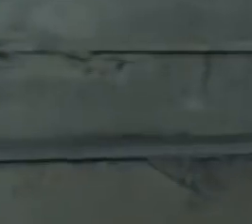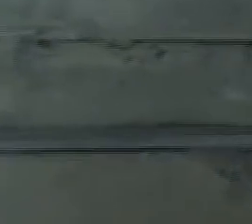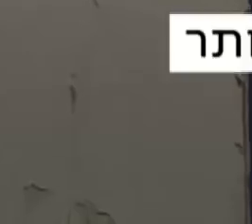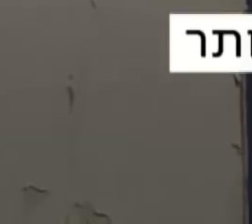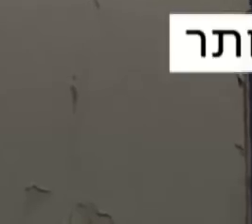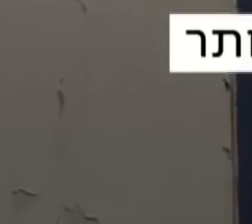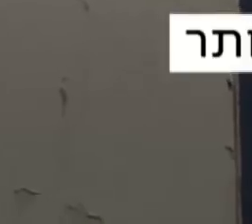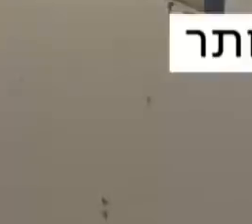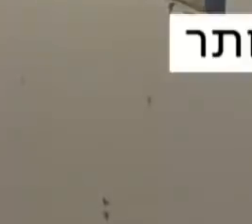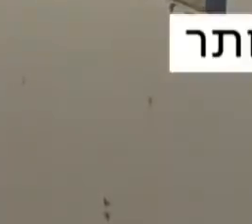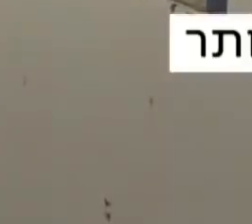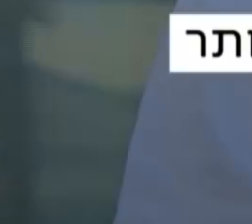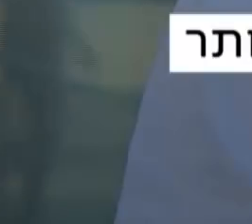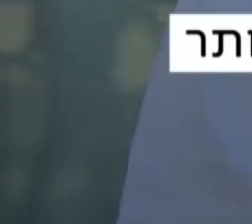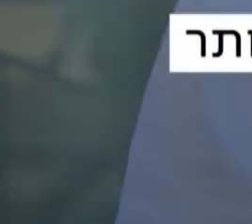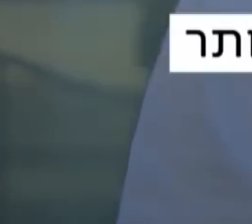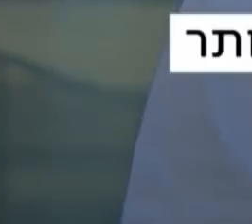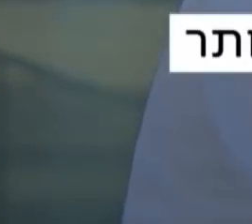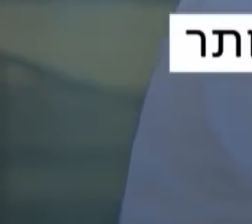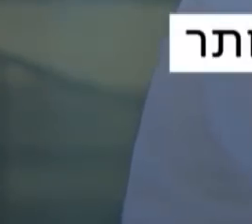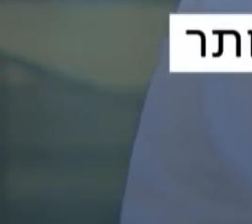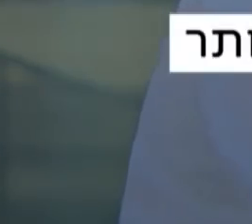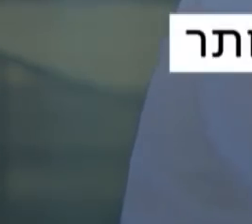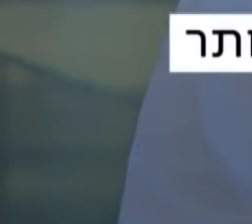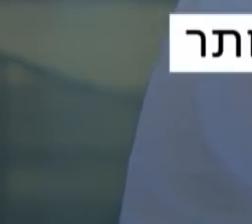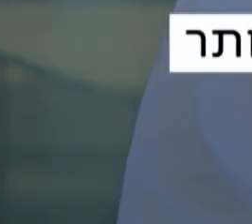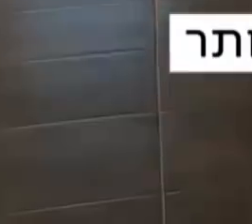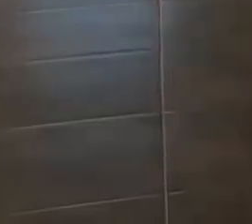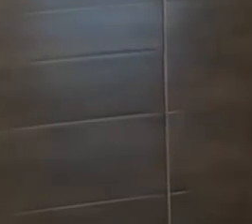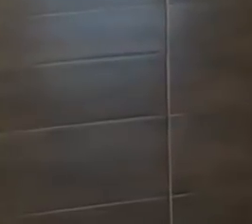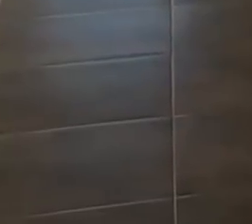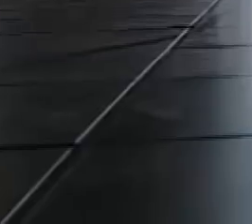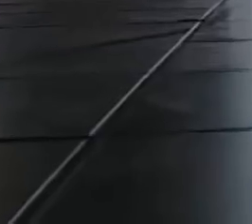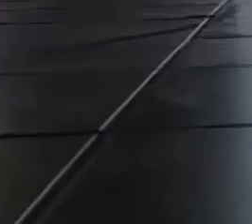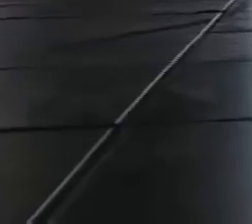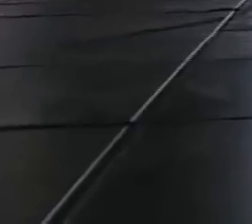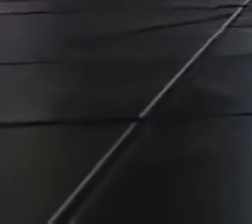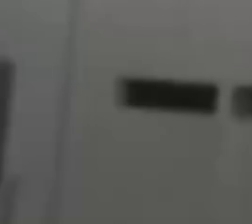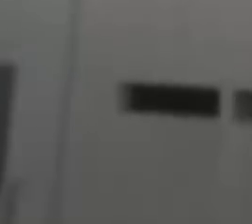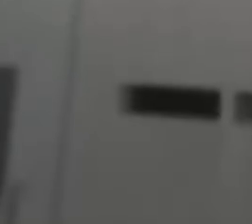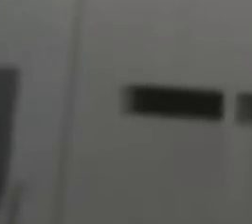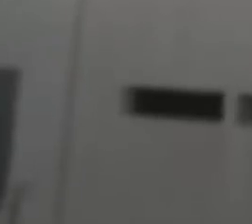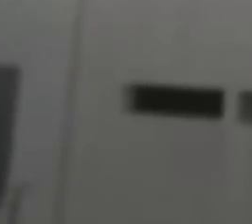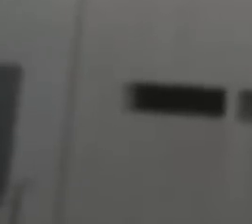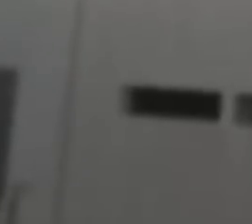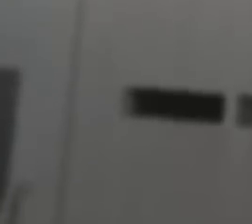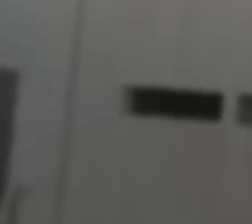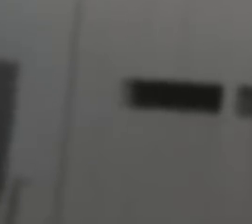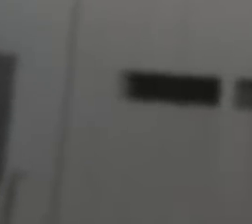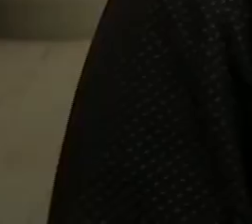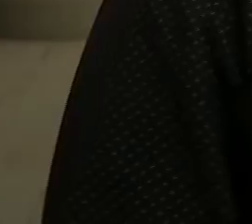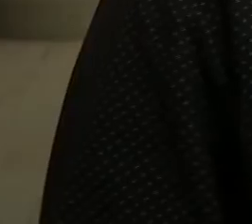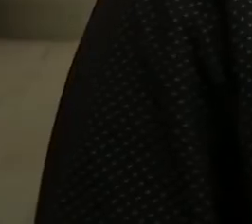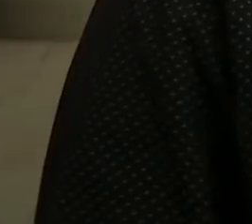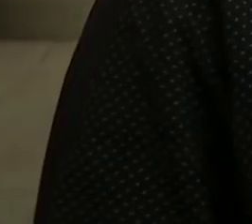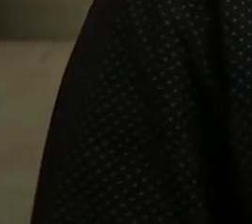ברחבי הארץ. כשמדברים על פיל לבן, מדברים בעצם על דבר גדול, מסיבי ומיותר. האם מרכזי הקניות הענקיים בדרך להיעלם?